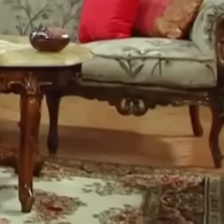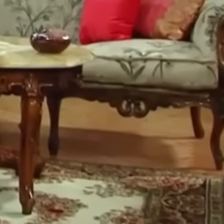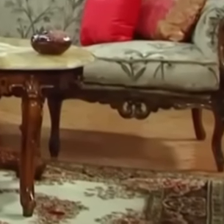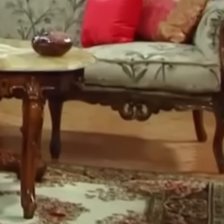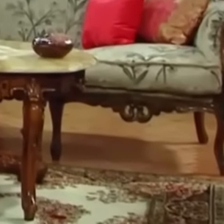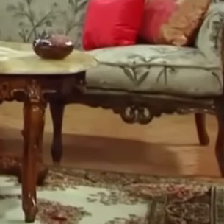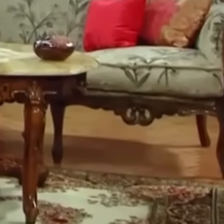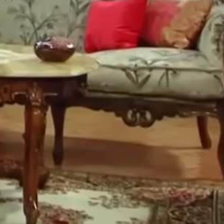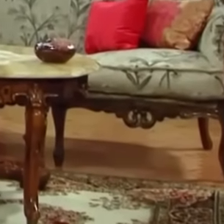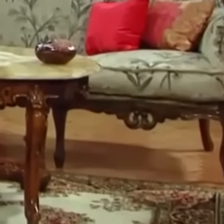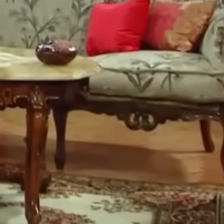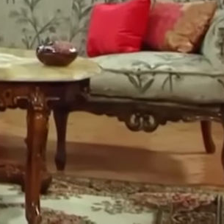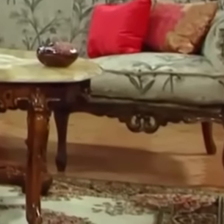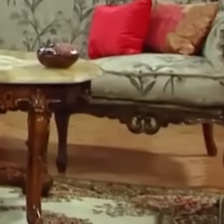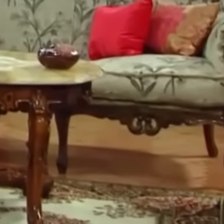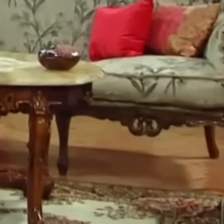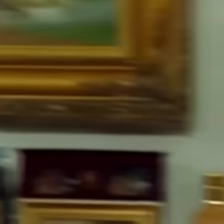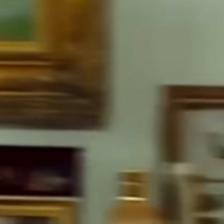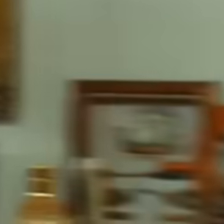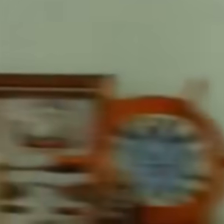başına geçti.